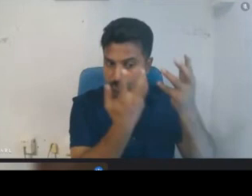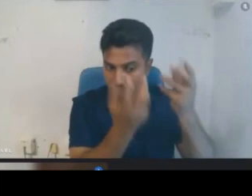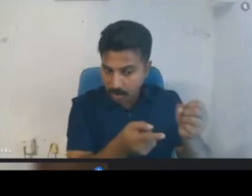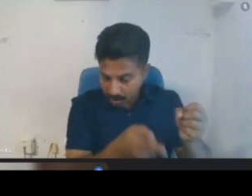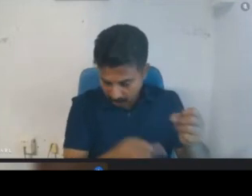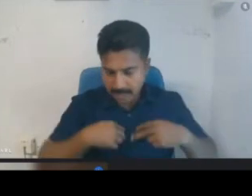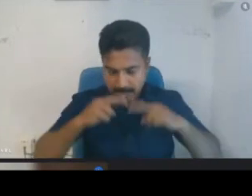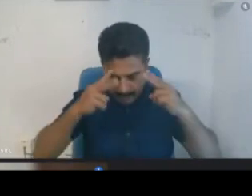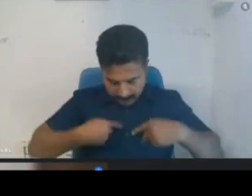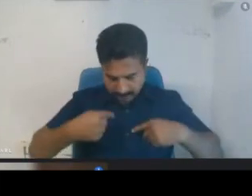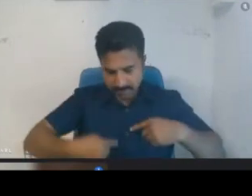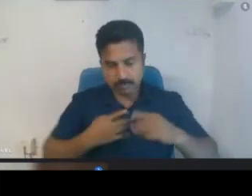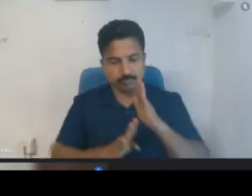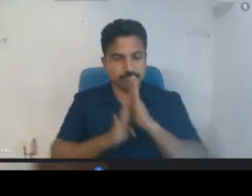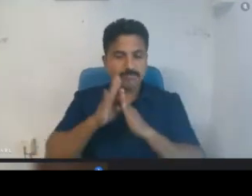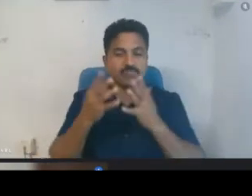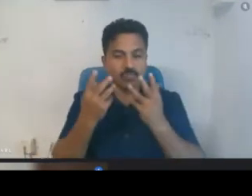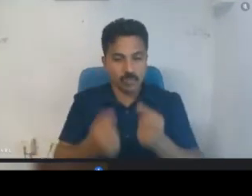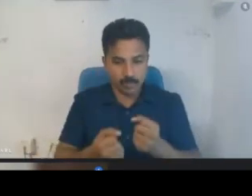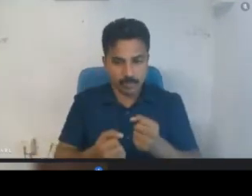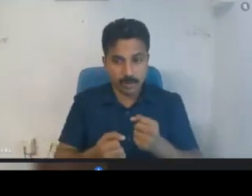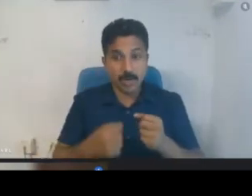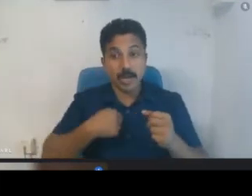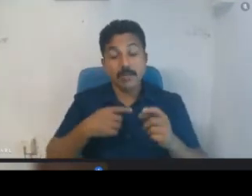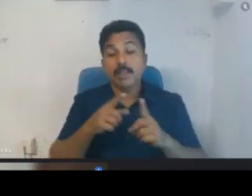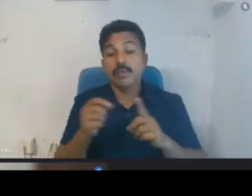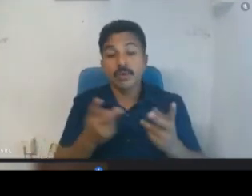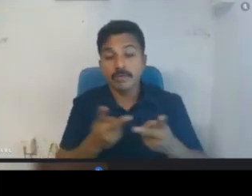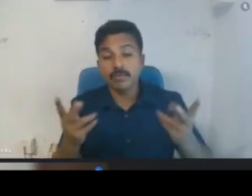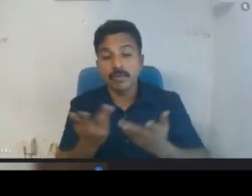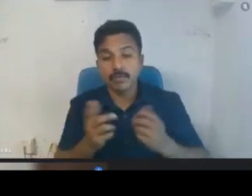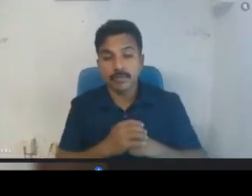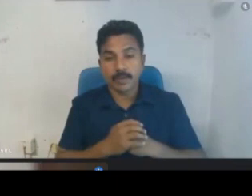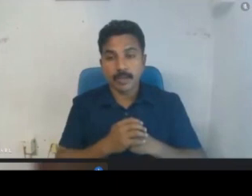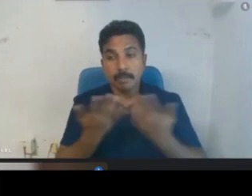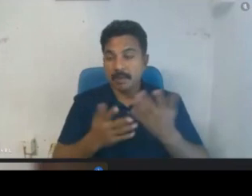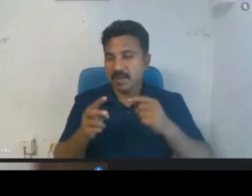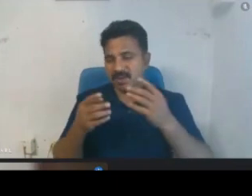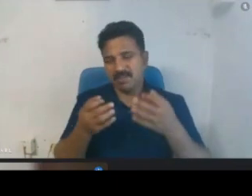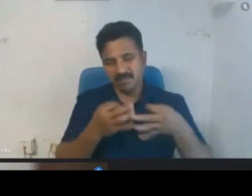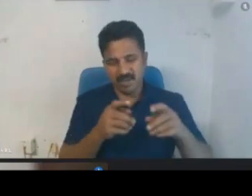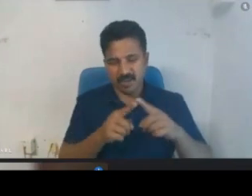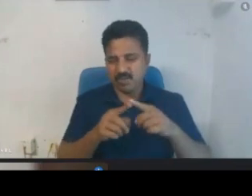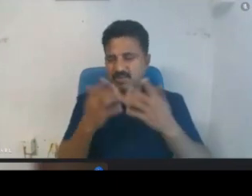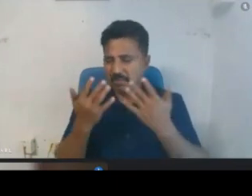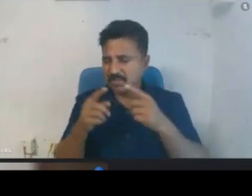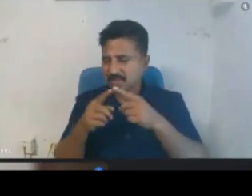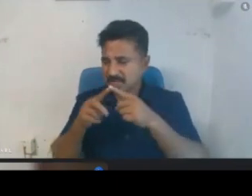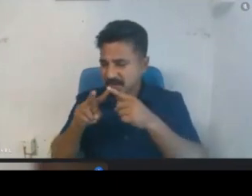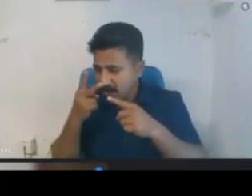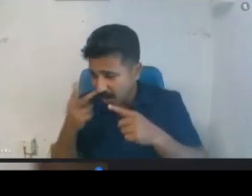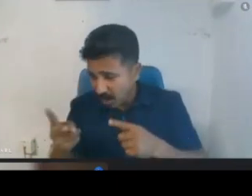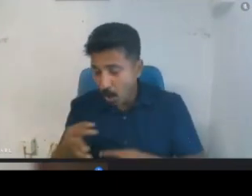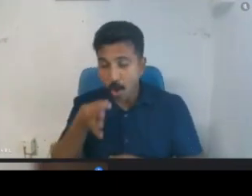നിങ്ങളിത് ചെയ്യേണ്ട കാര്യമുണ്ട്. ഇപ്പം എന്തൊക്കെ നമുക്ക് ചെയ്യാന്ന് പറഞ്ഞു കഴിഞ്ഞാൽ, ചിലപ്പോൾ നമ്മൾ ടി വി കാണുക, അല്ലെങ്കിൽ ഒരു